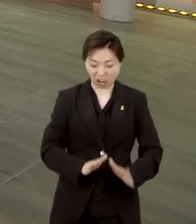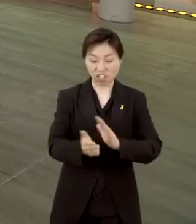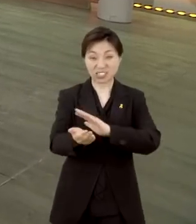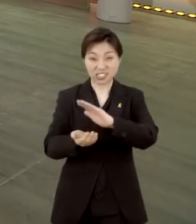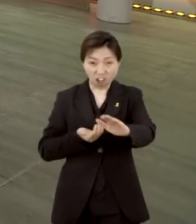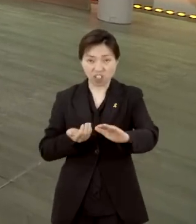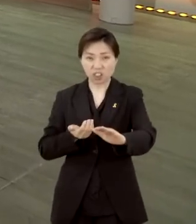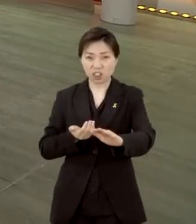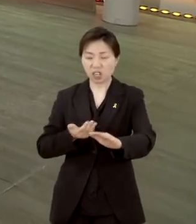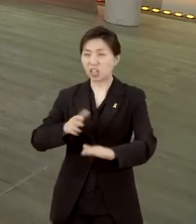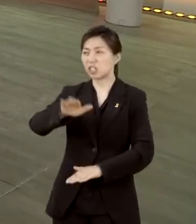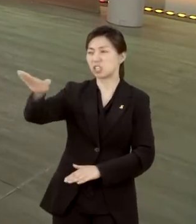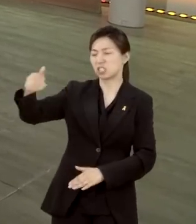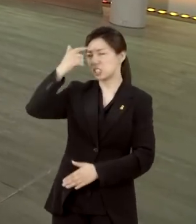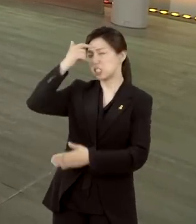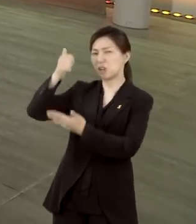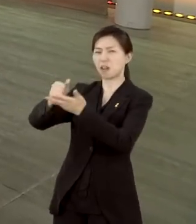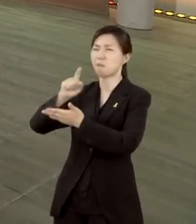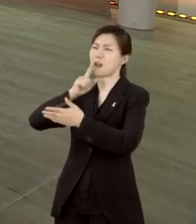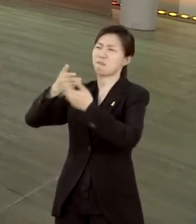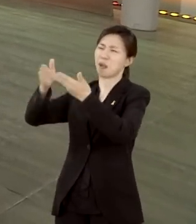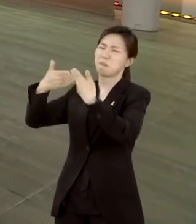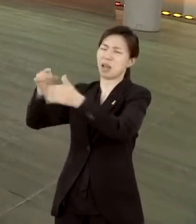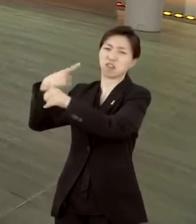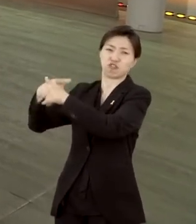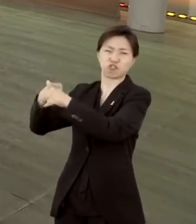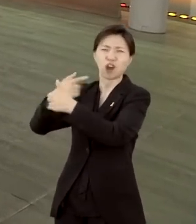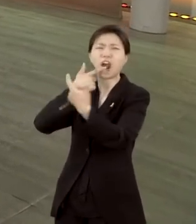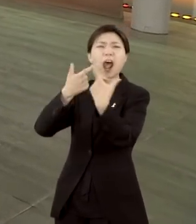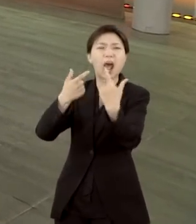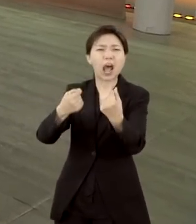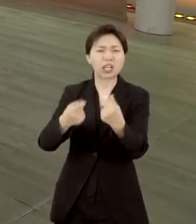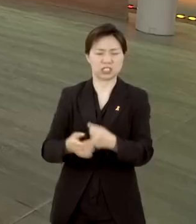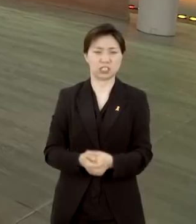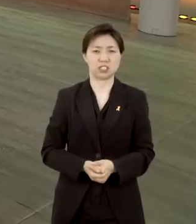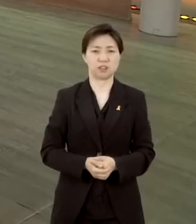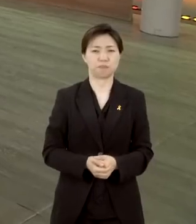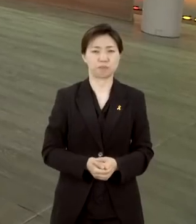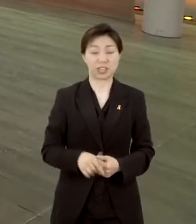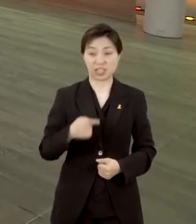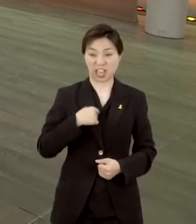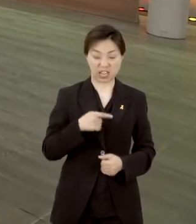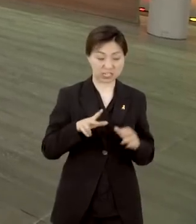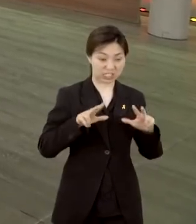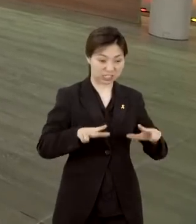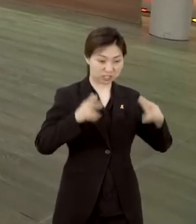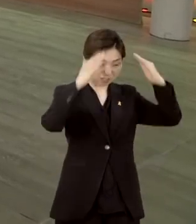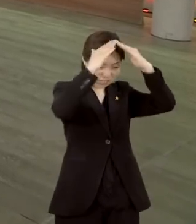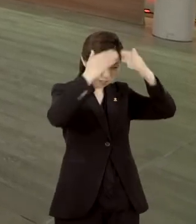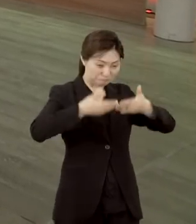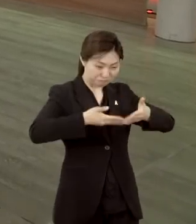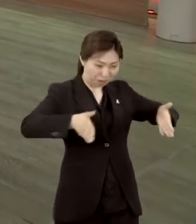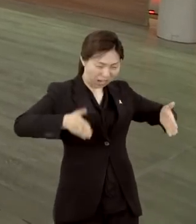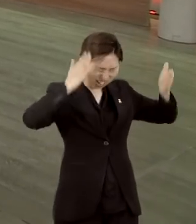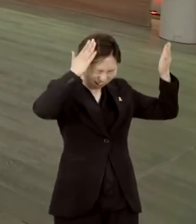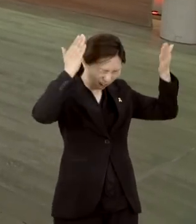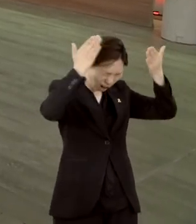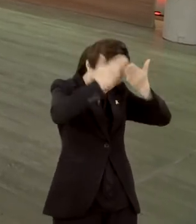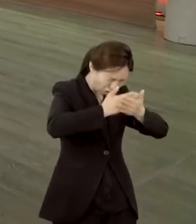방안에서 그 대중스님들의 향해서 내가이 어두운 방에 내가